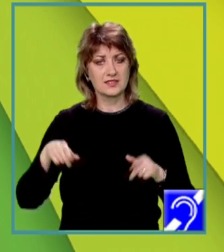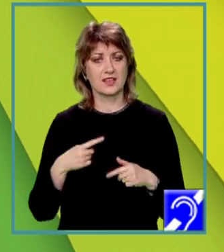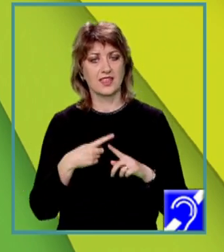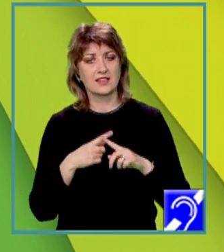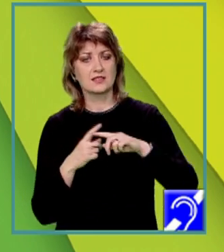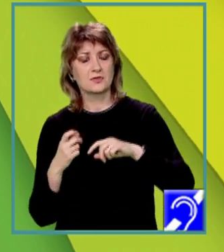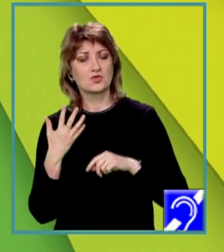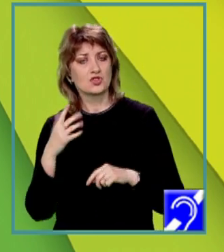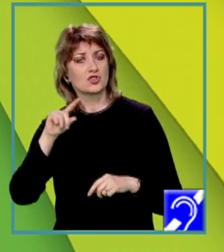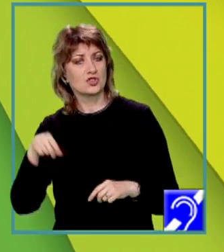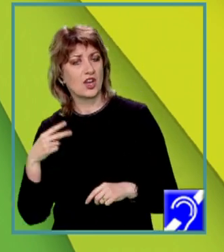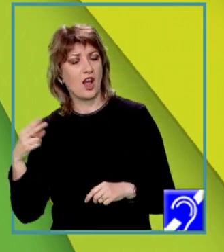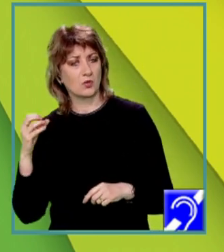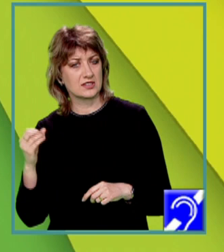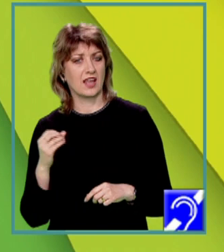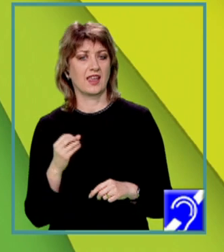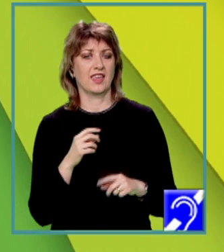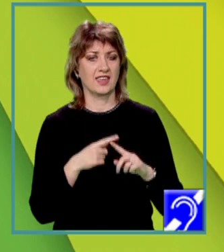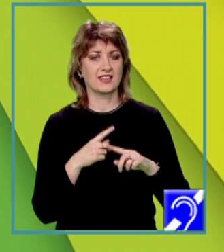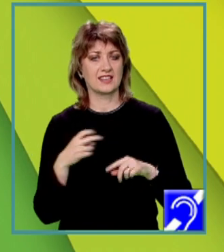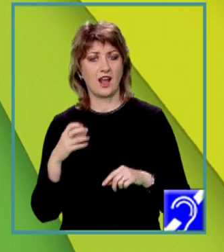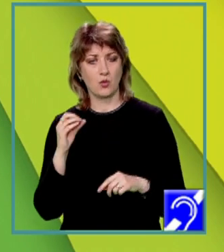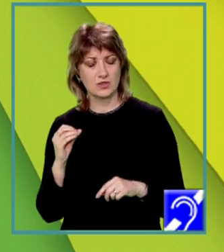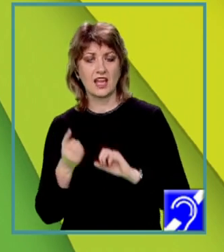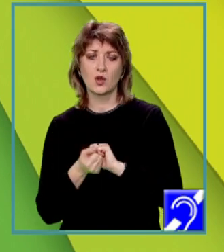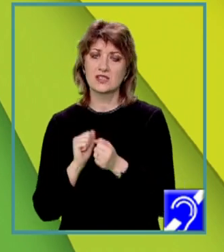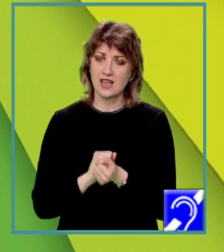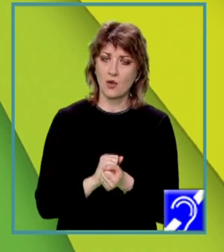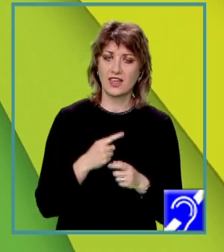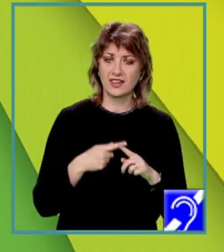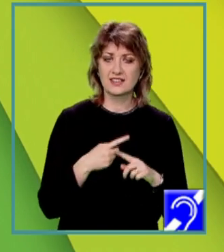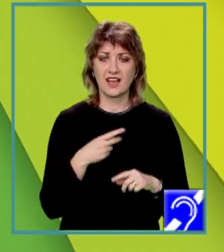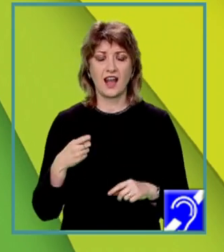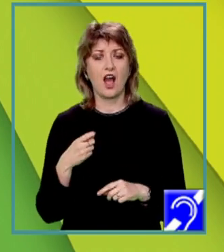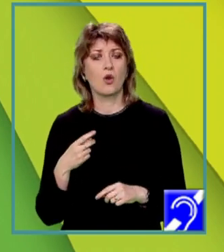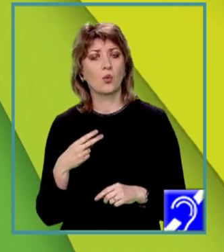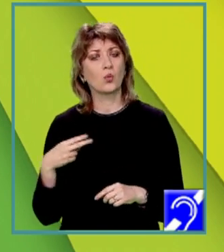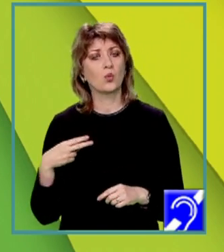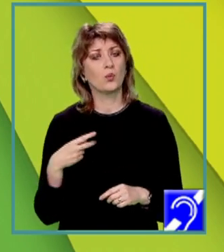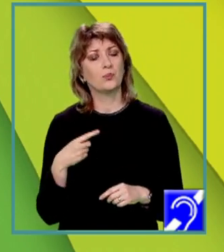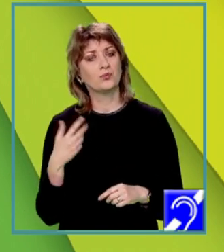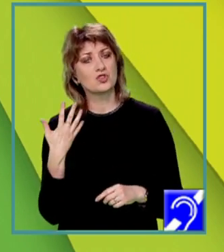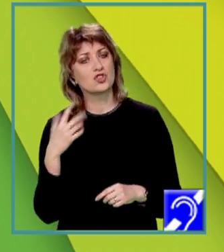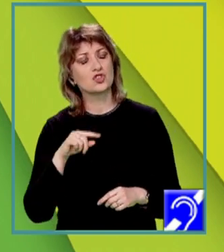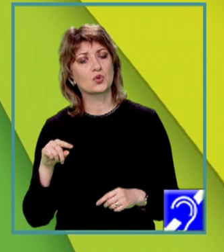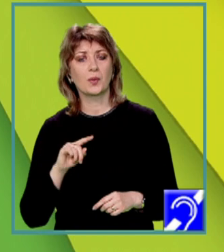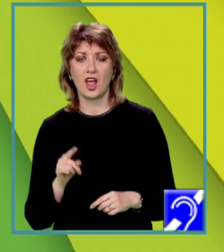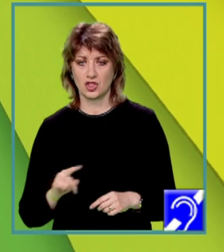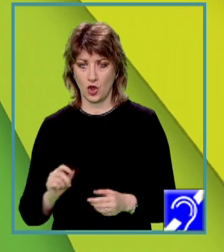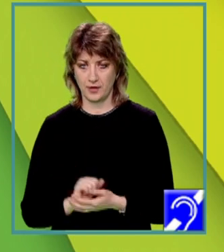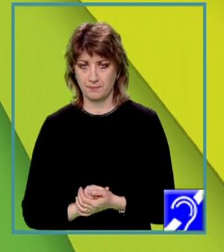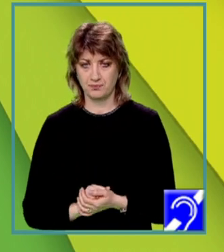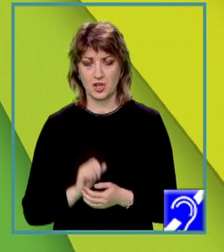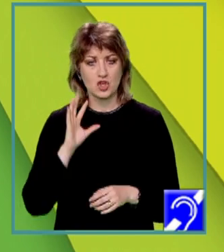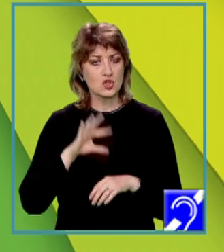de unde obținem x este egal cu zero sau x este egal cu 5 supra 2 de